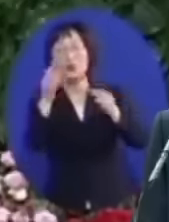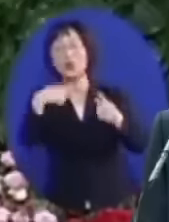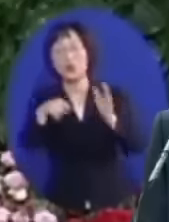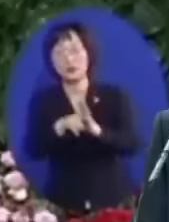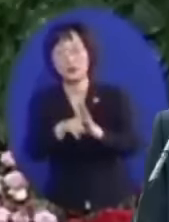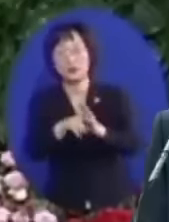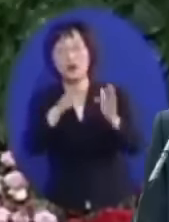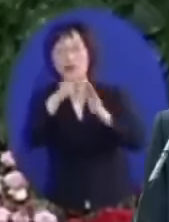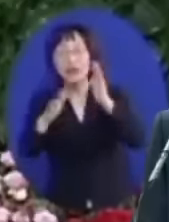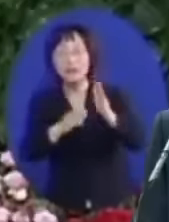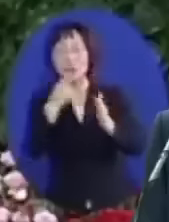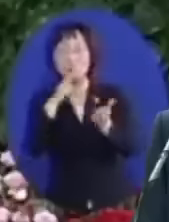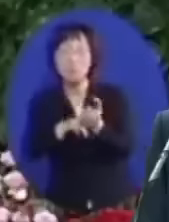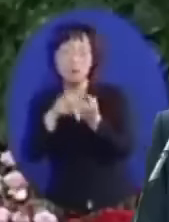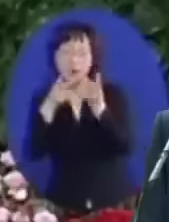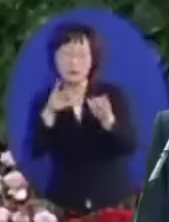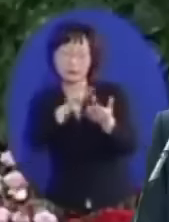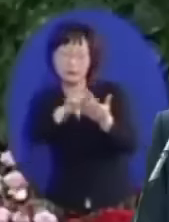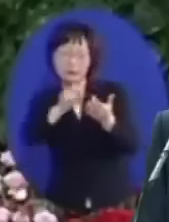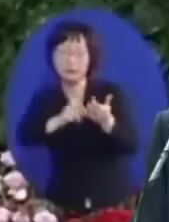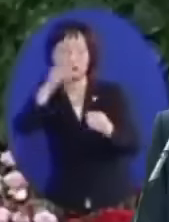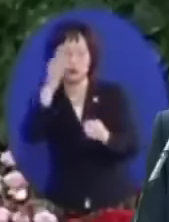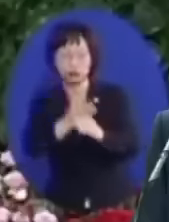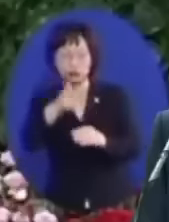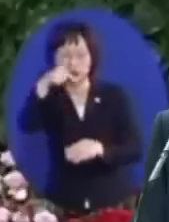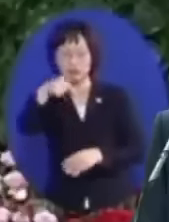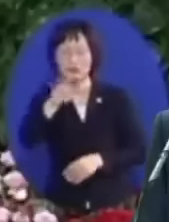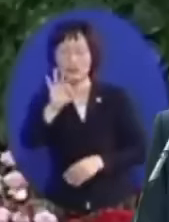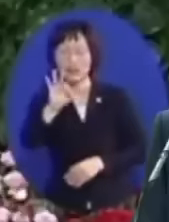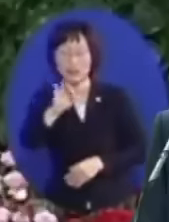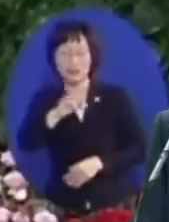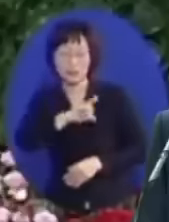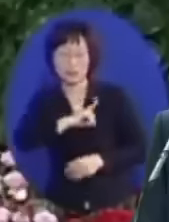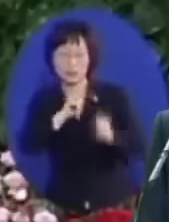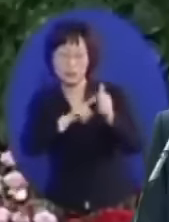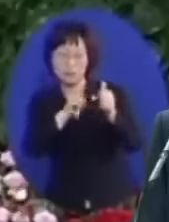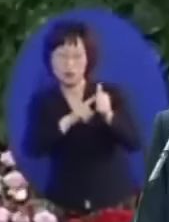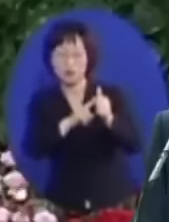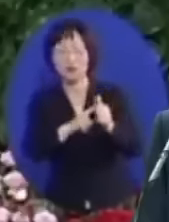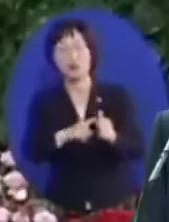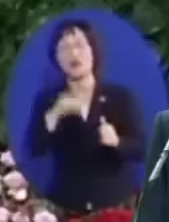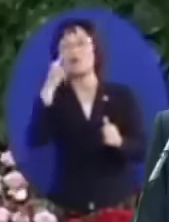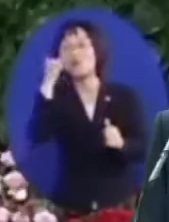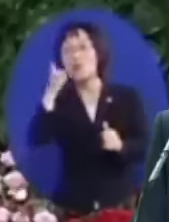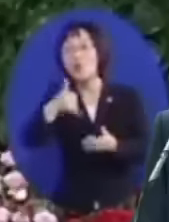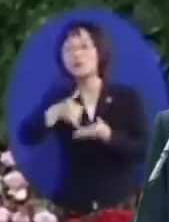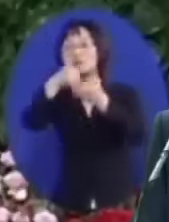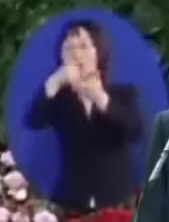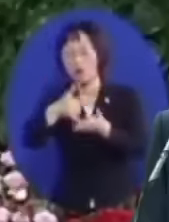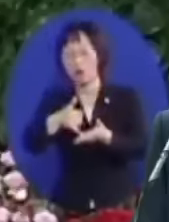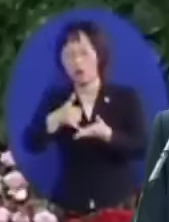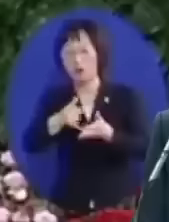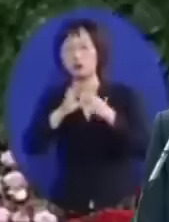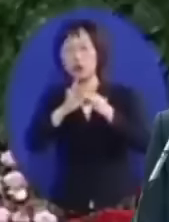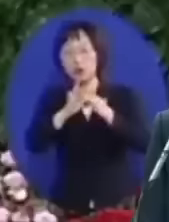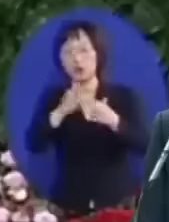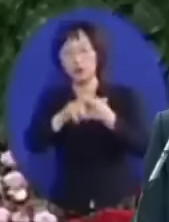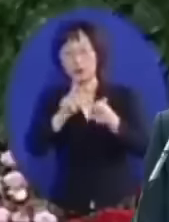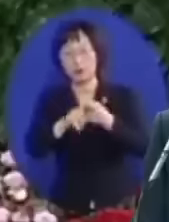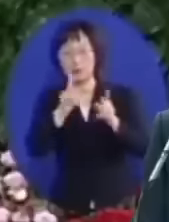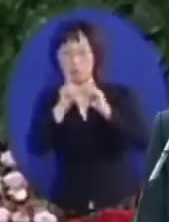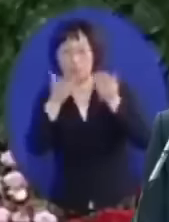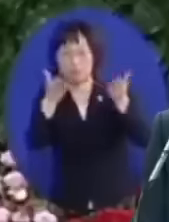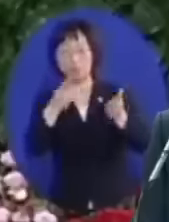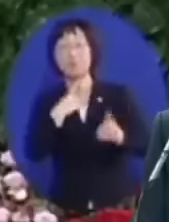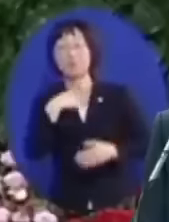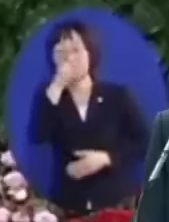운영하는 강안삼 씨는 인격적인 부모의 모습을 위해 이런 이야기를 했습니다. TV에서